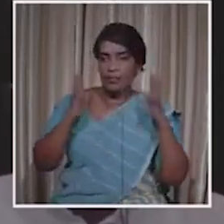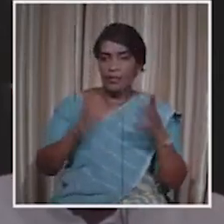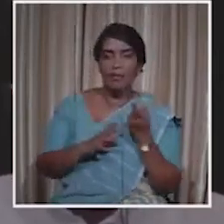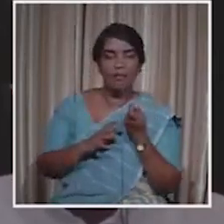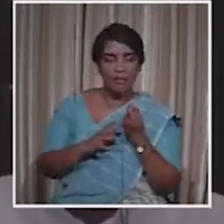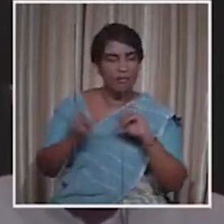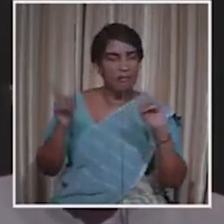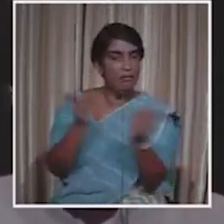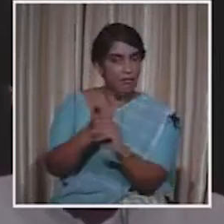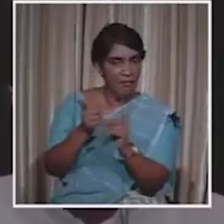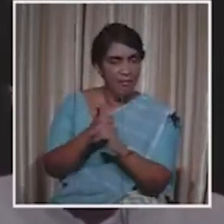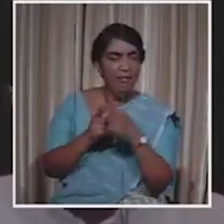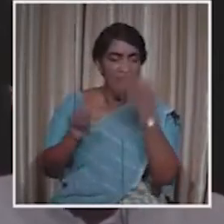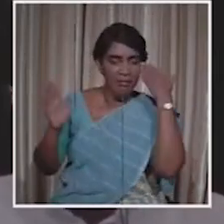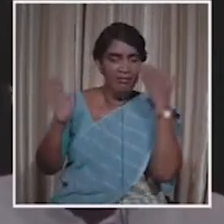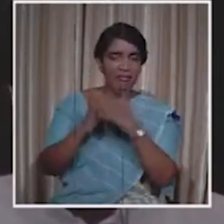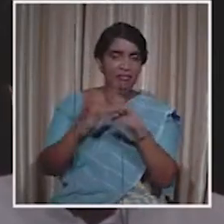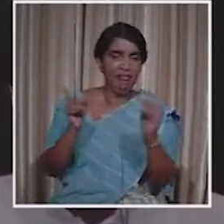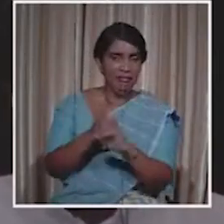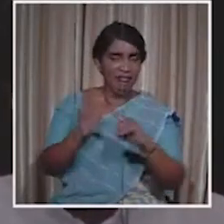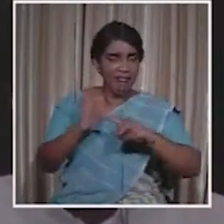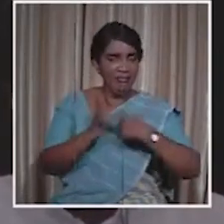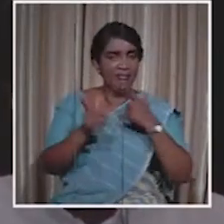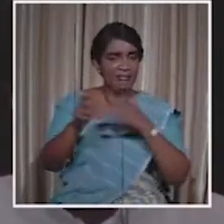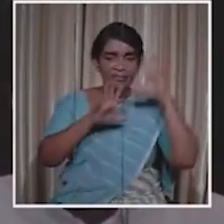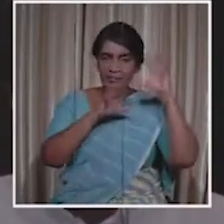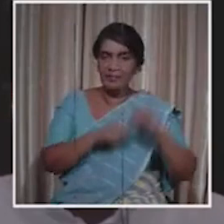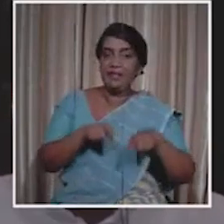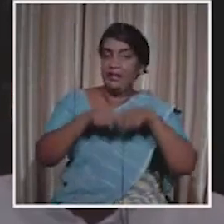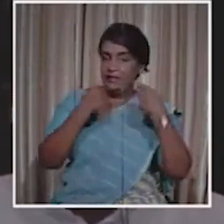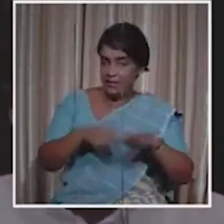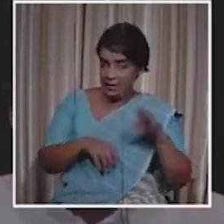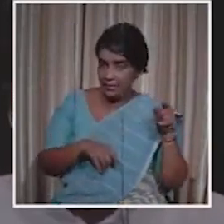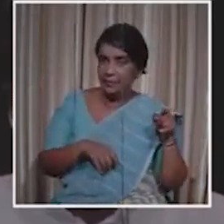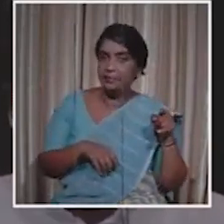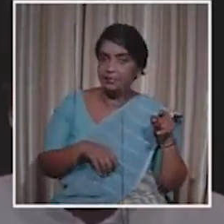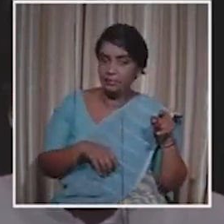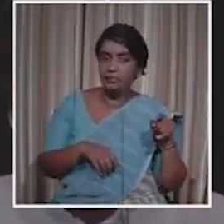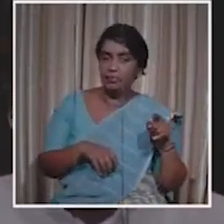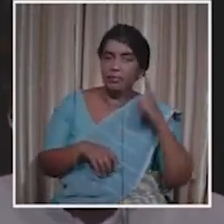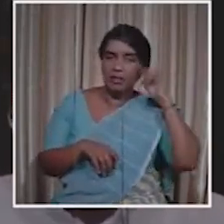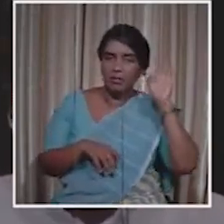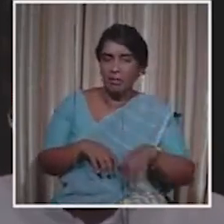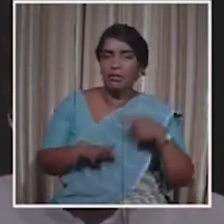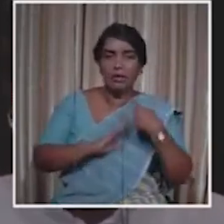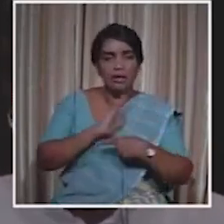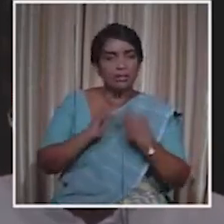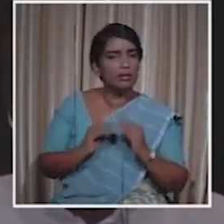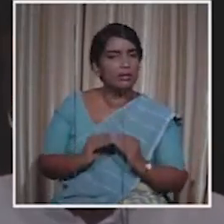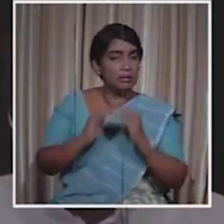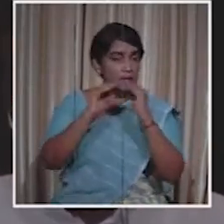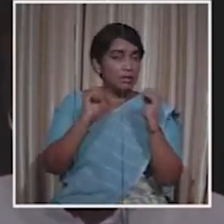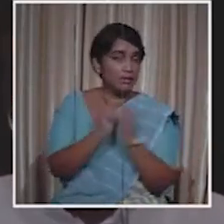போர் தளபாடங்களுக்காக, இராணுவத்திற்காகவே செலவழிக்கப்பட்டு கொண்டிருக்கிறது. தேவையற்ற வகையிலே நாட்டின் அபிவிருத்திக்கு ஒதுக்கப்பட வேண்டிய